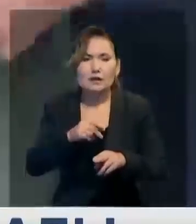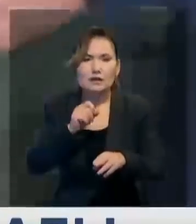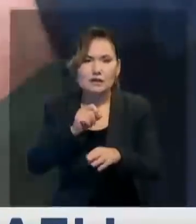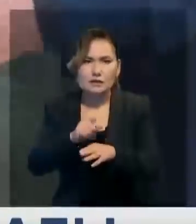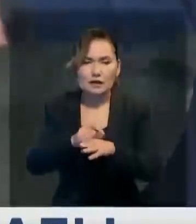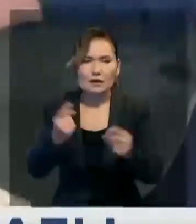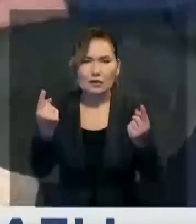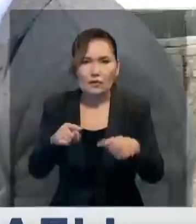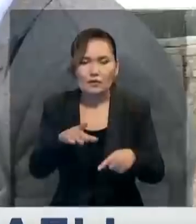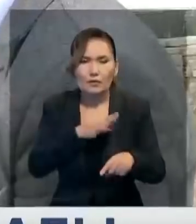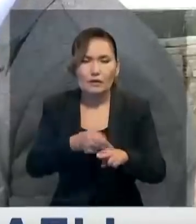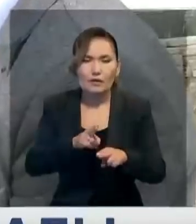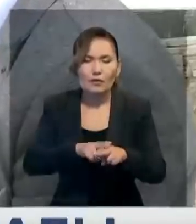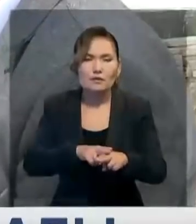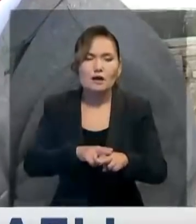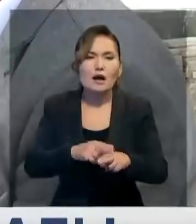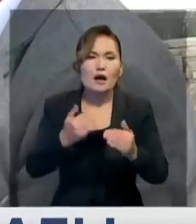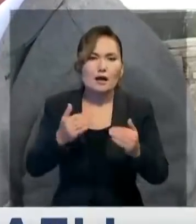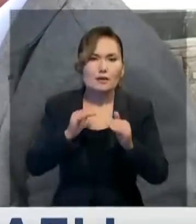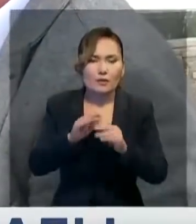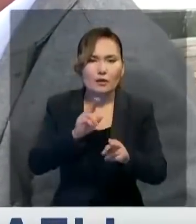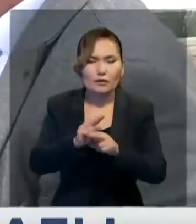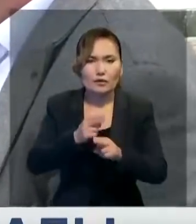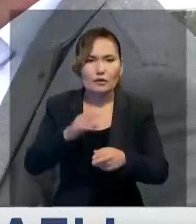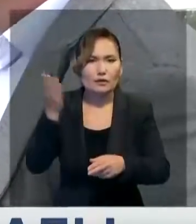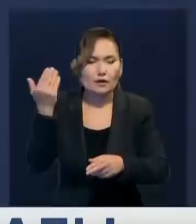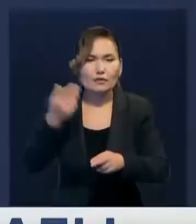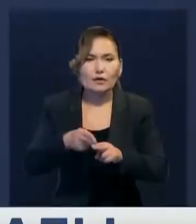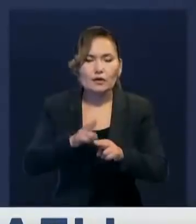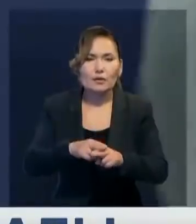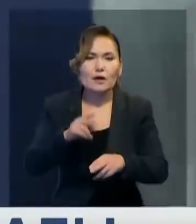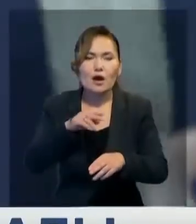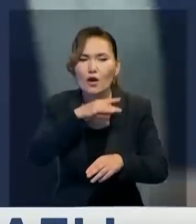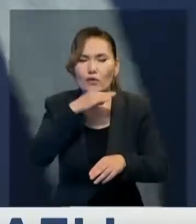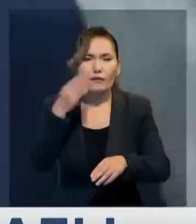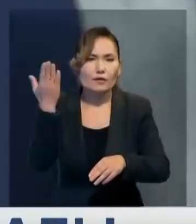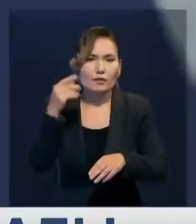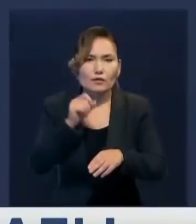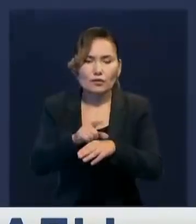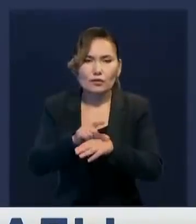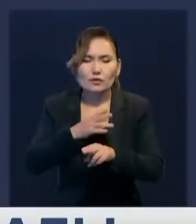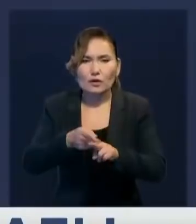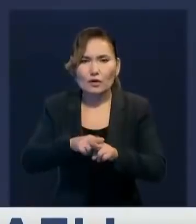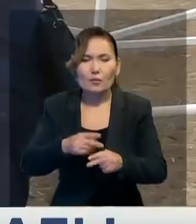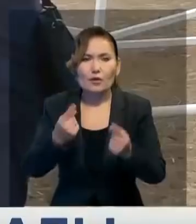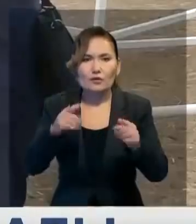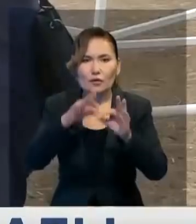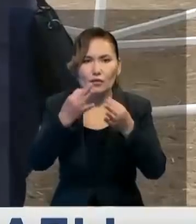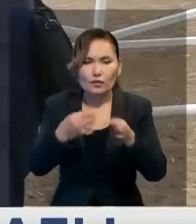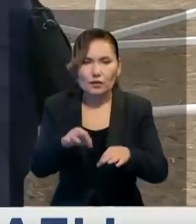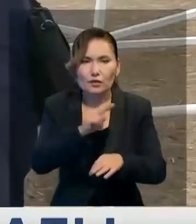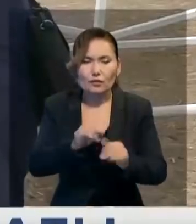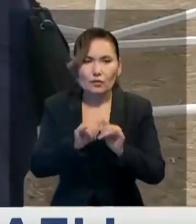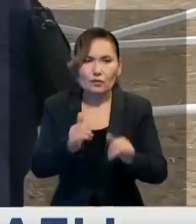ғана ата кәсіпті қолға алады екен. Әйтпесе кезінде талай кино туындылар мен жеке адамдардың тапсырысын алған айтулы шебердің ұлы өнерден қол үзі жоқ.